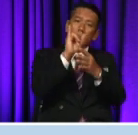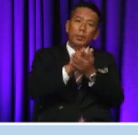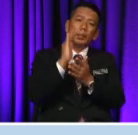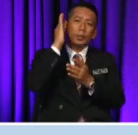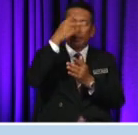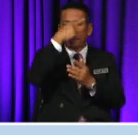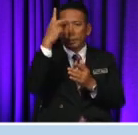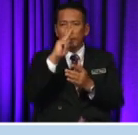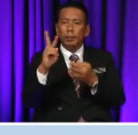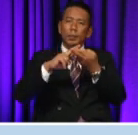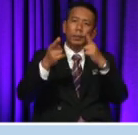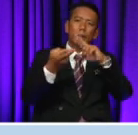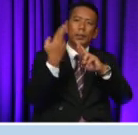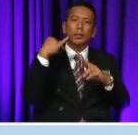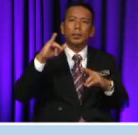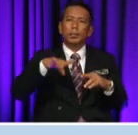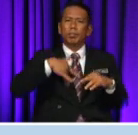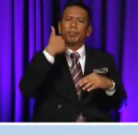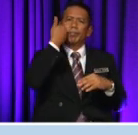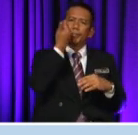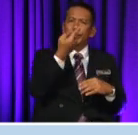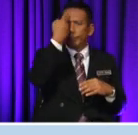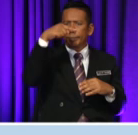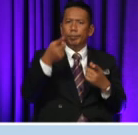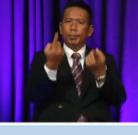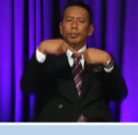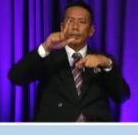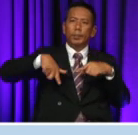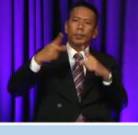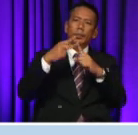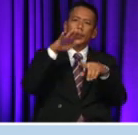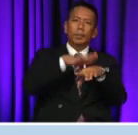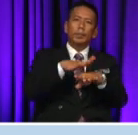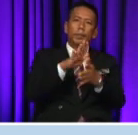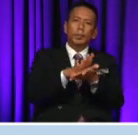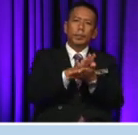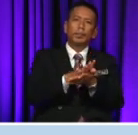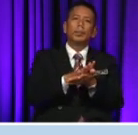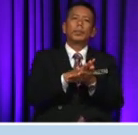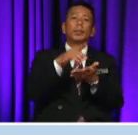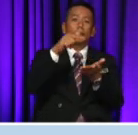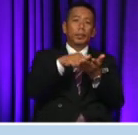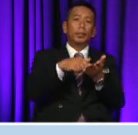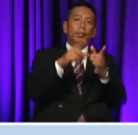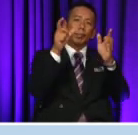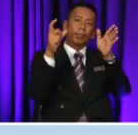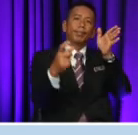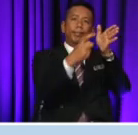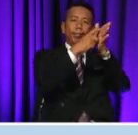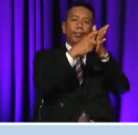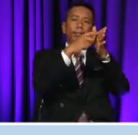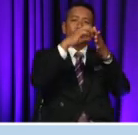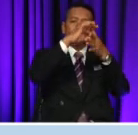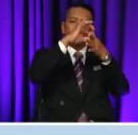menyebabkan arakan-akannya merasa malu untuk datang lewat ke sekolah baik ini adalah isi Oke Isi yang pertama